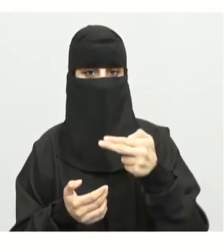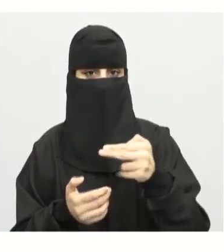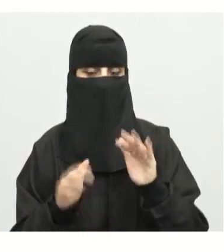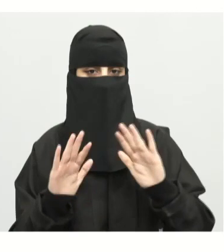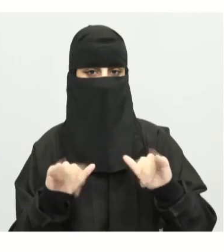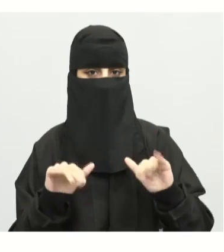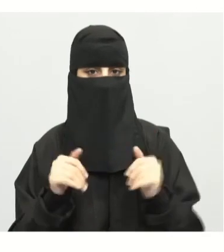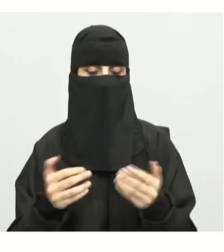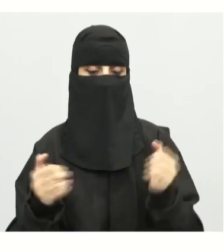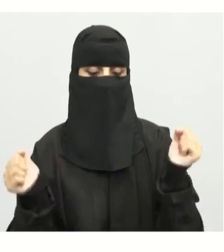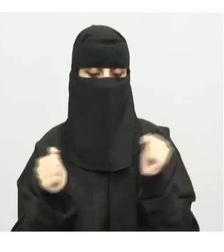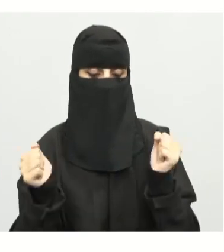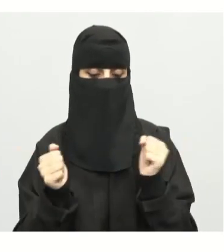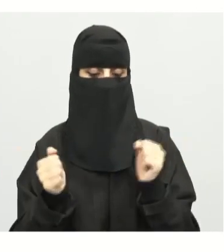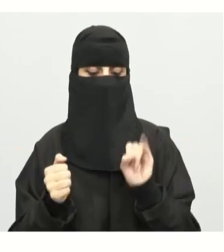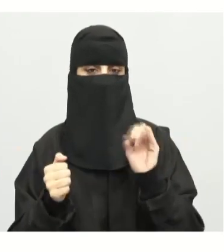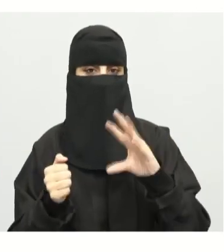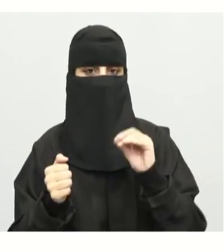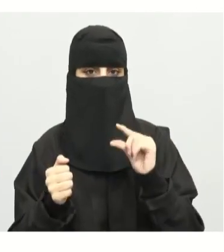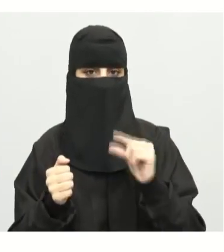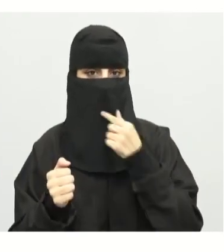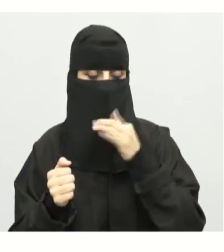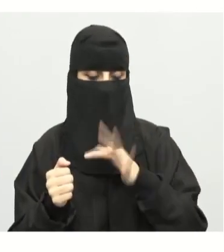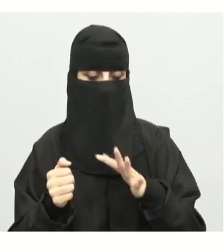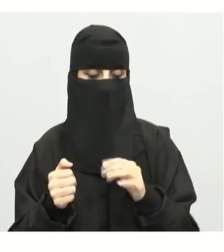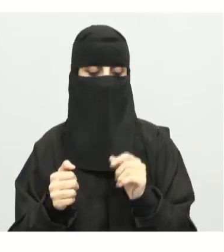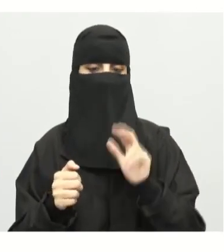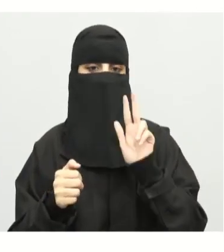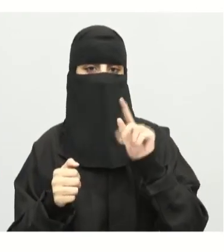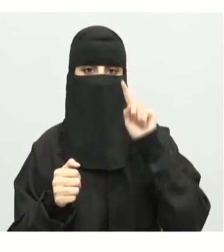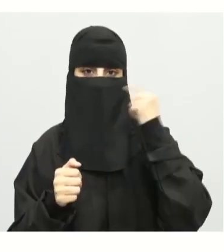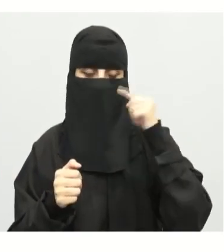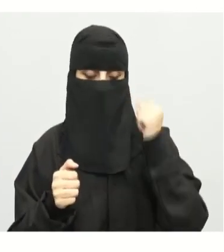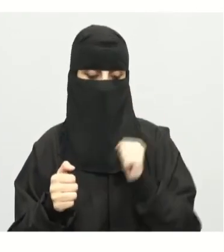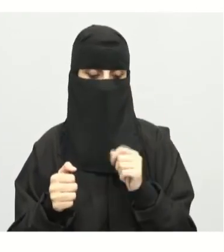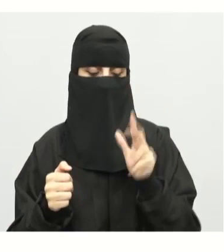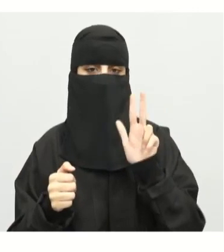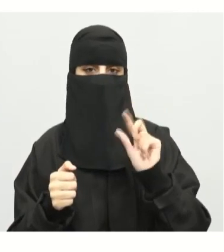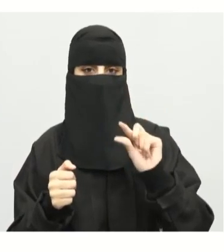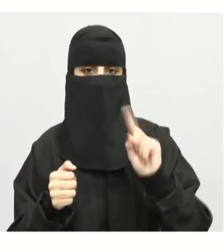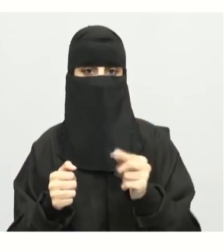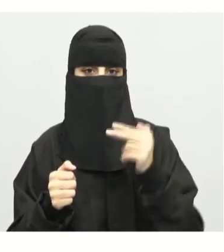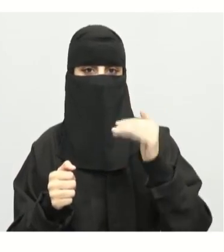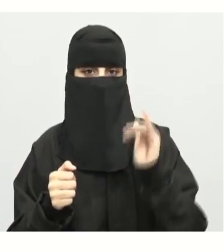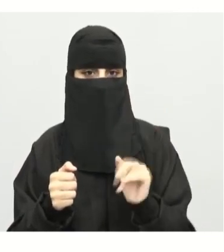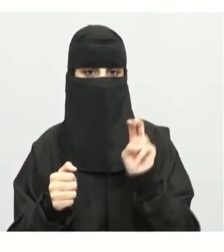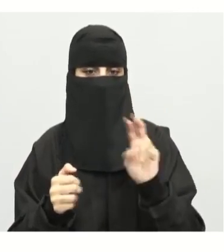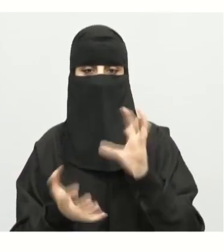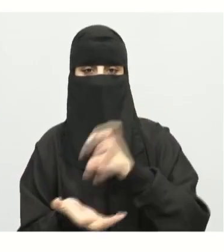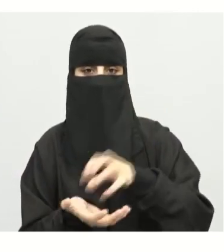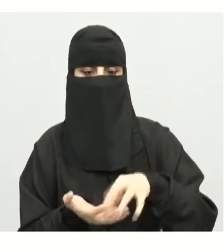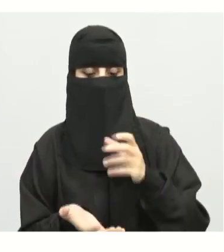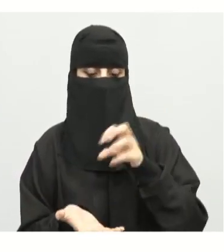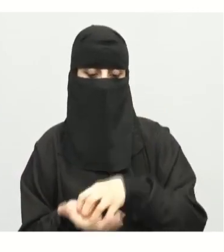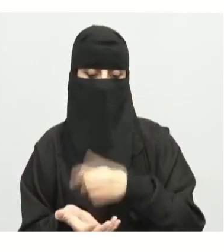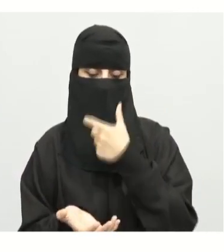مهدو الذهب الخرج الدرعيه المناطق منطقه الرياض منطقه مكه المكرمه منطقه المدينه